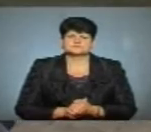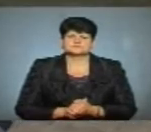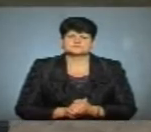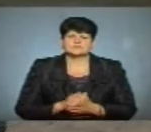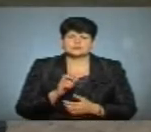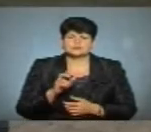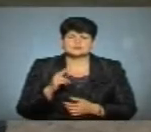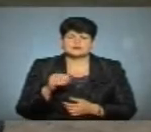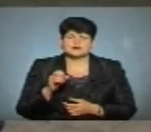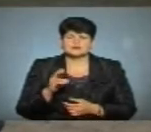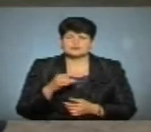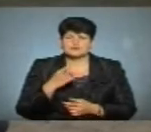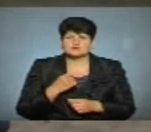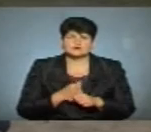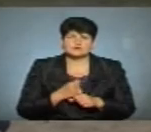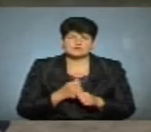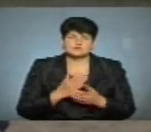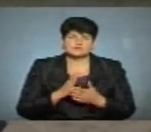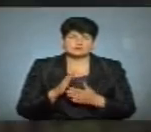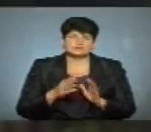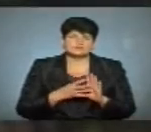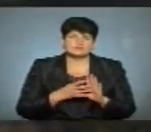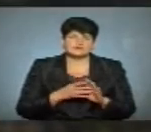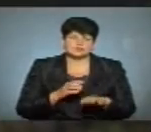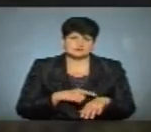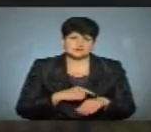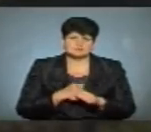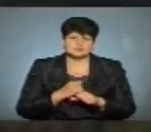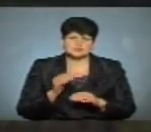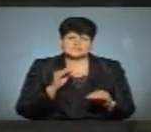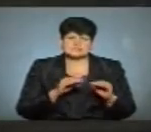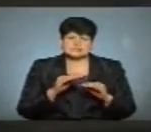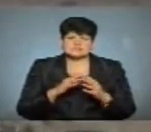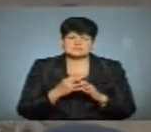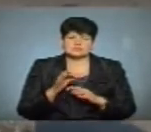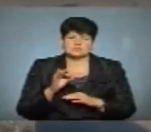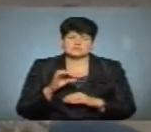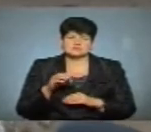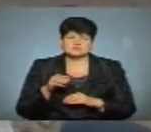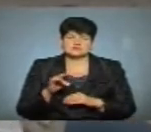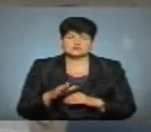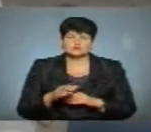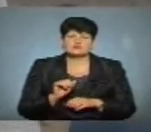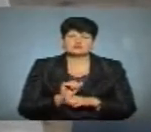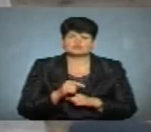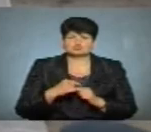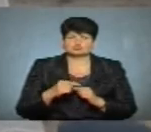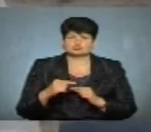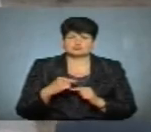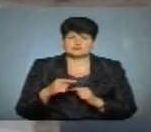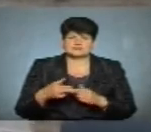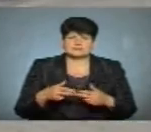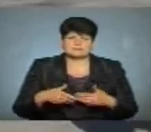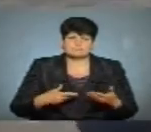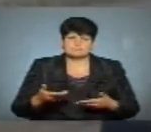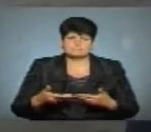Борис Дяків каже, на роботі має бути о 9-й годині. Працює на складі в селі Острів. До зупинки, яка за кілометр від Кип'ячки, йде